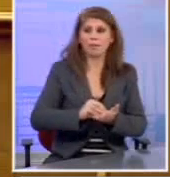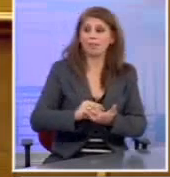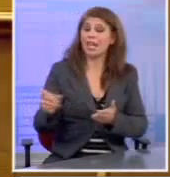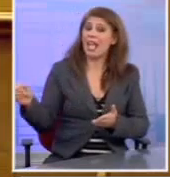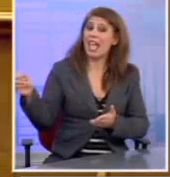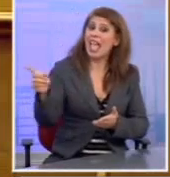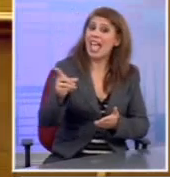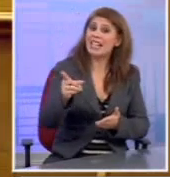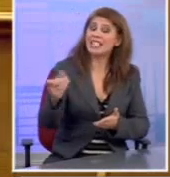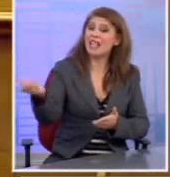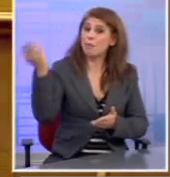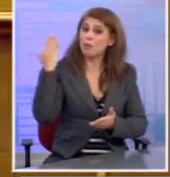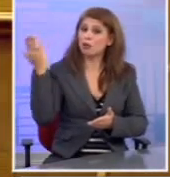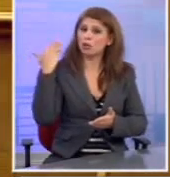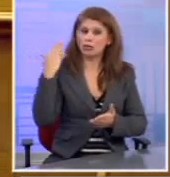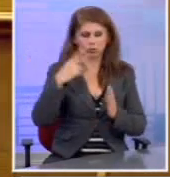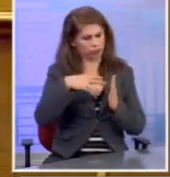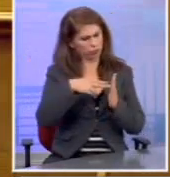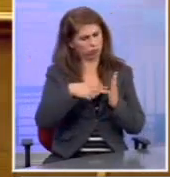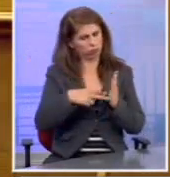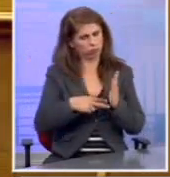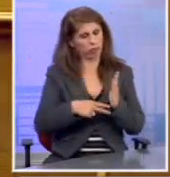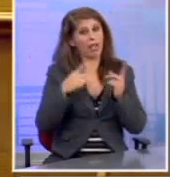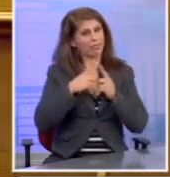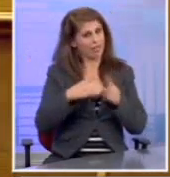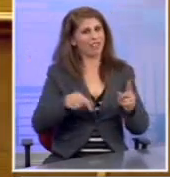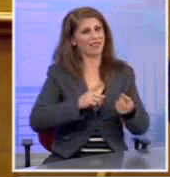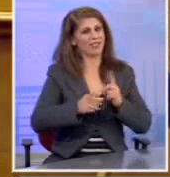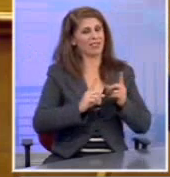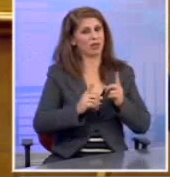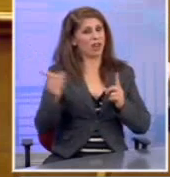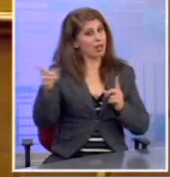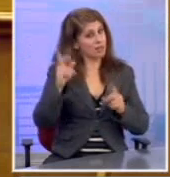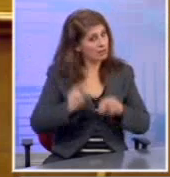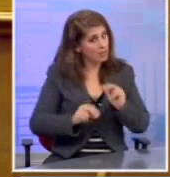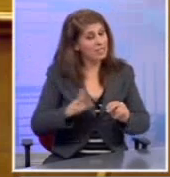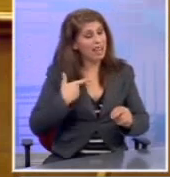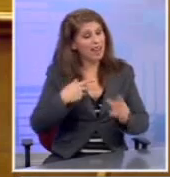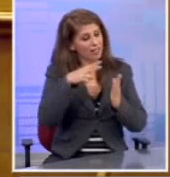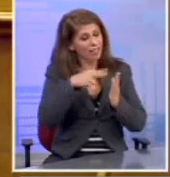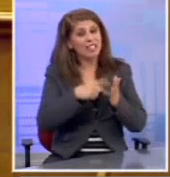από τότε, διαβάζατε τελείως διαφορετικά αυτή τη συμφωνία που και εσείς ψηφίσατε.